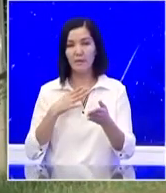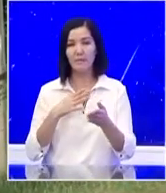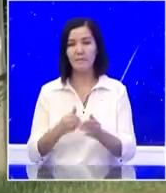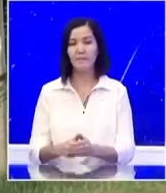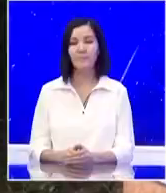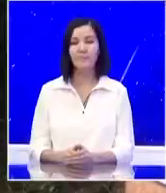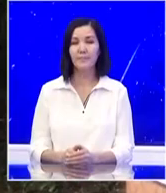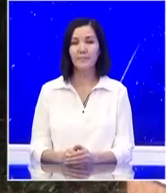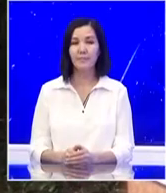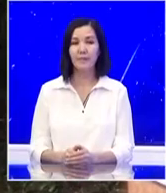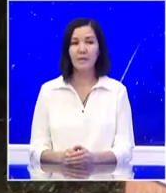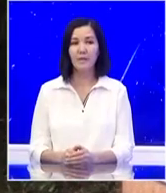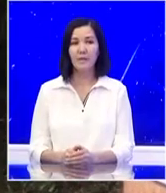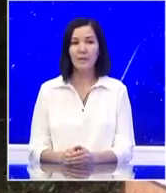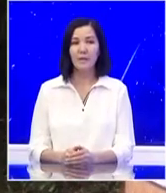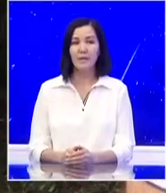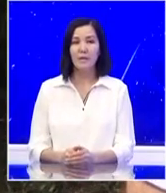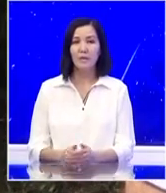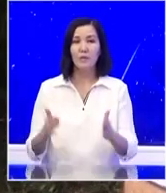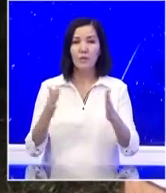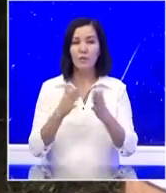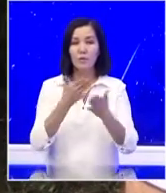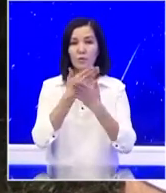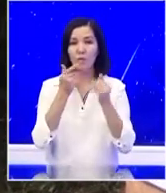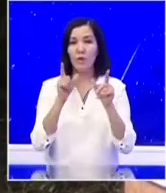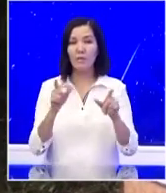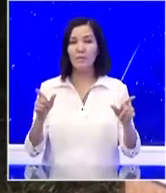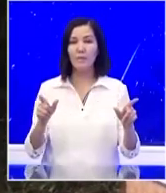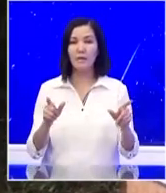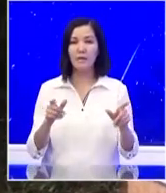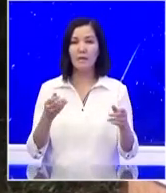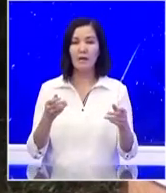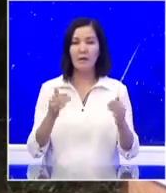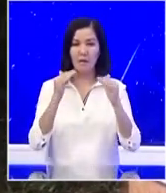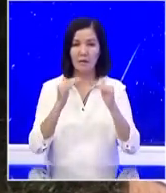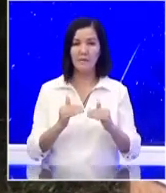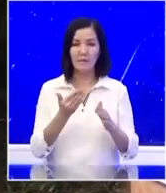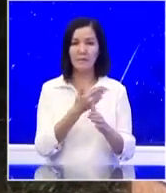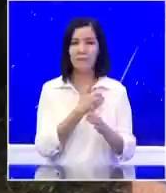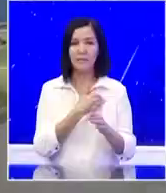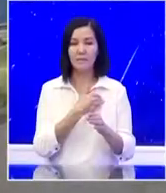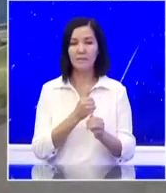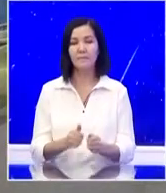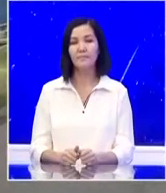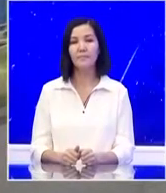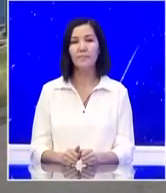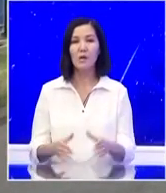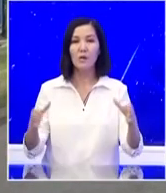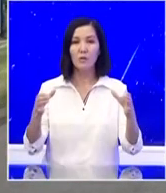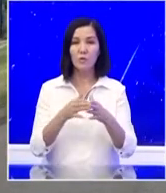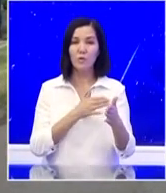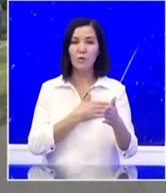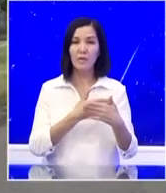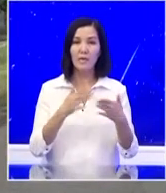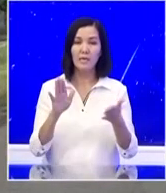баспана беріліп отыр. Елімізде осындай баспанасыз жанұялар аз болмасын деп тілейміз. Қор еріктілері